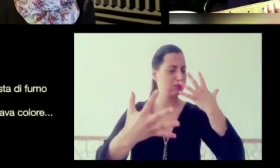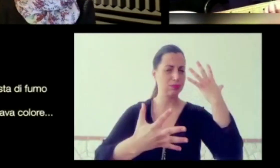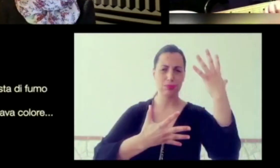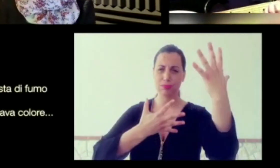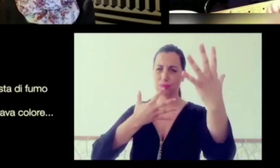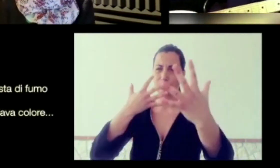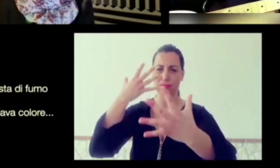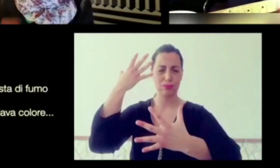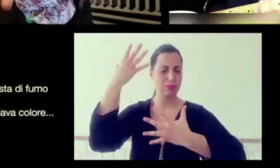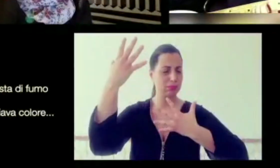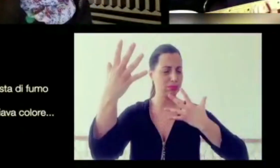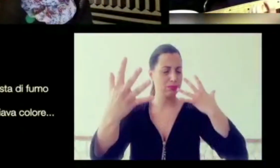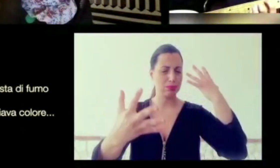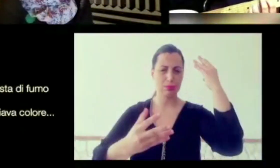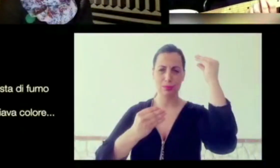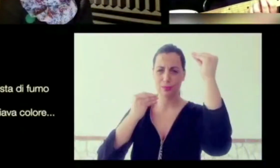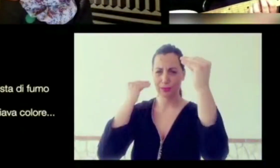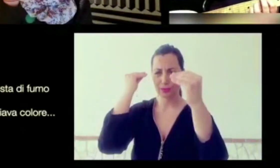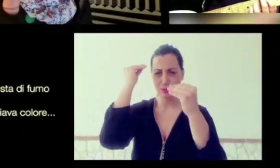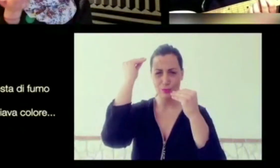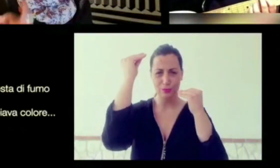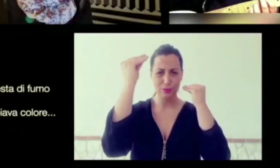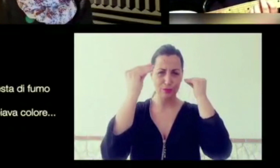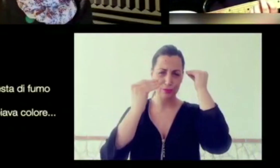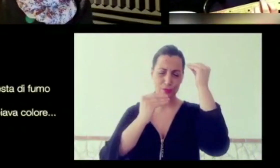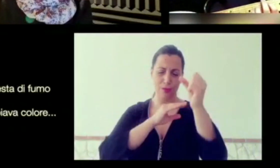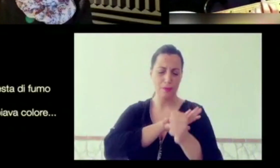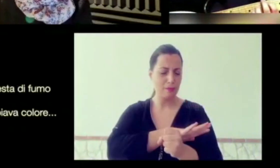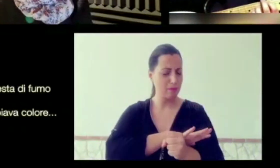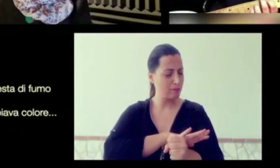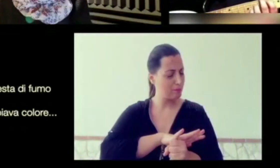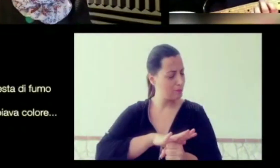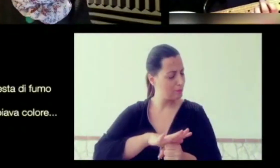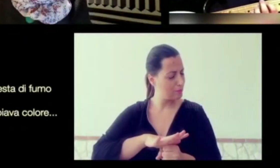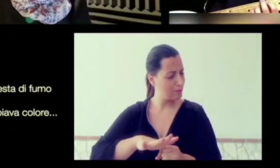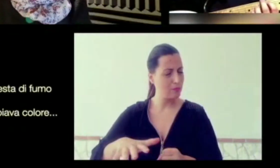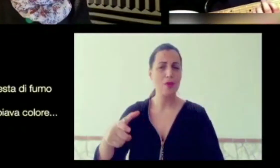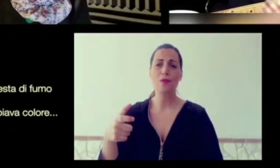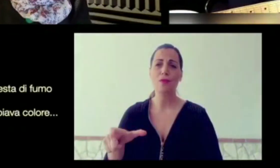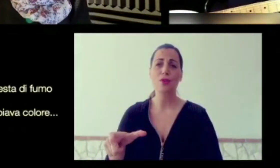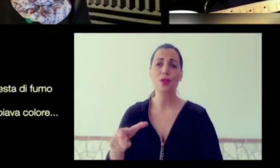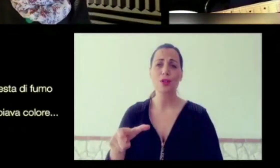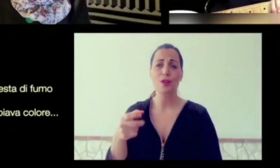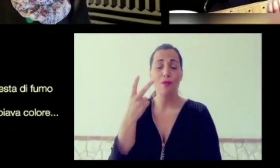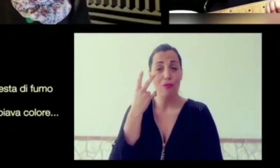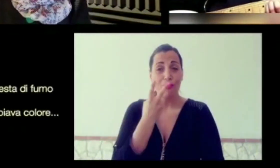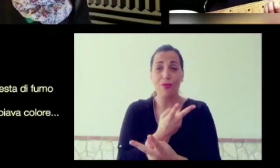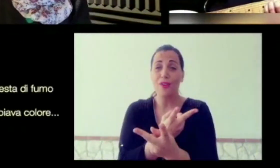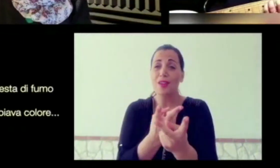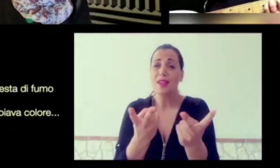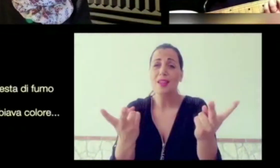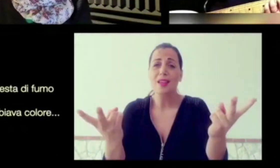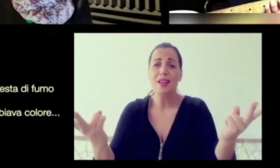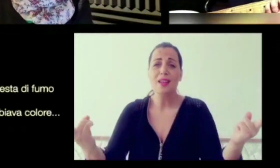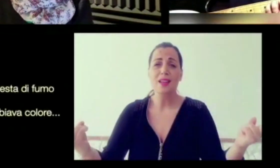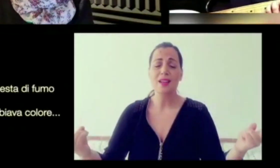a riempirmi la testa di fumo per vedere